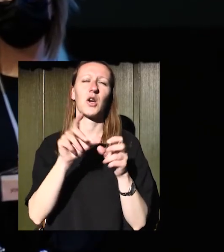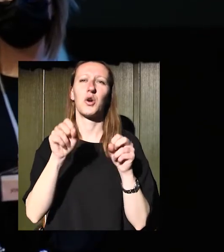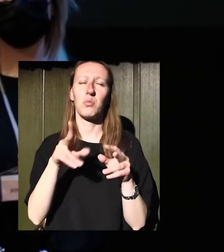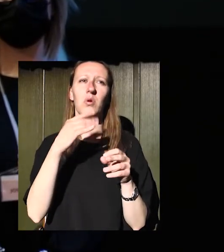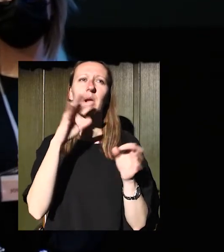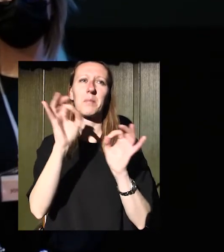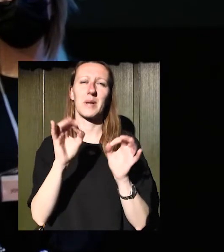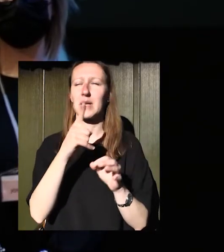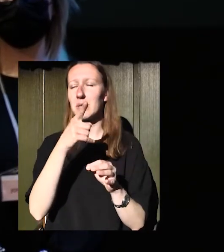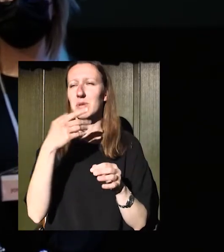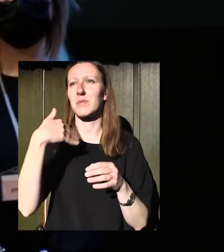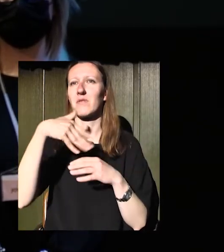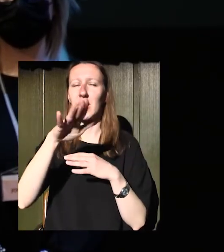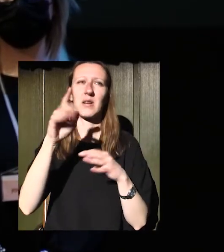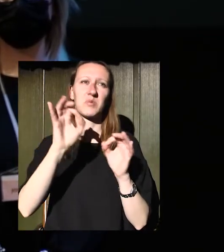u Puli,